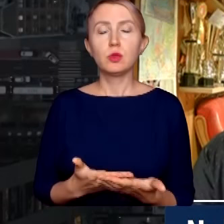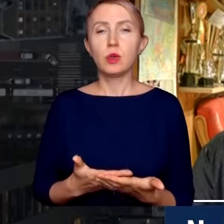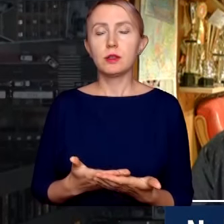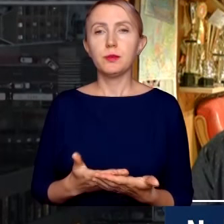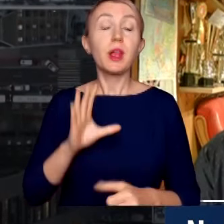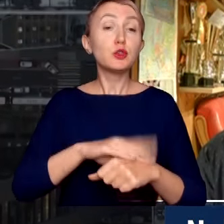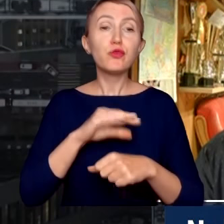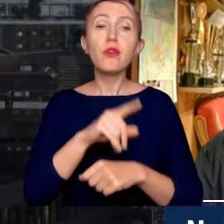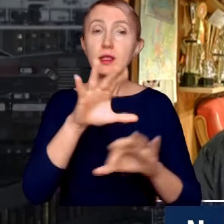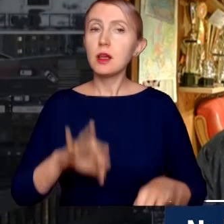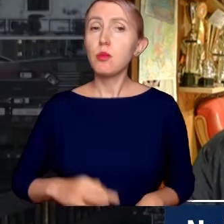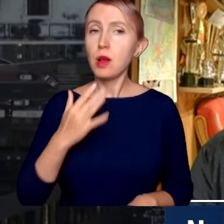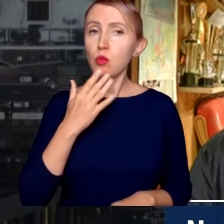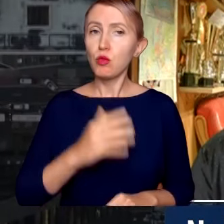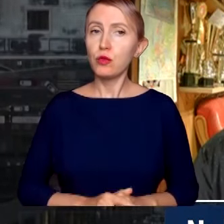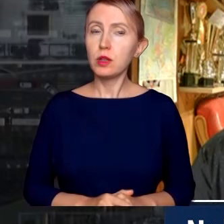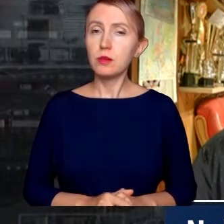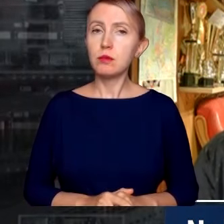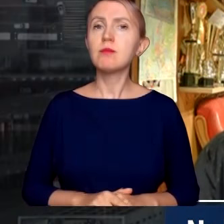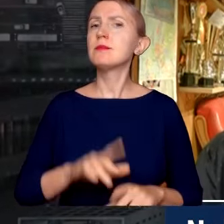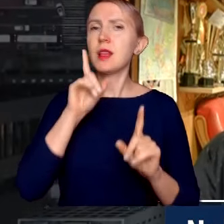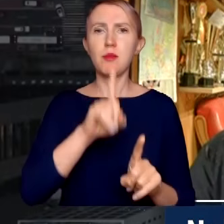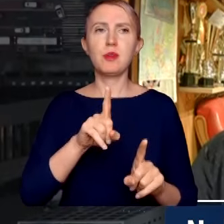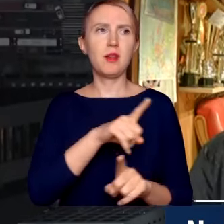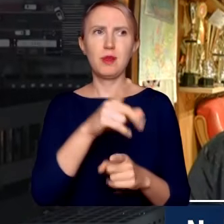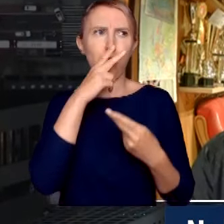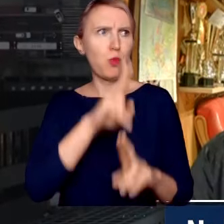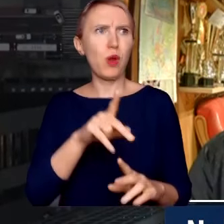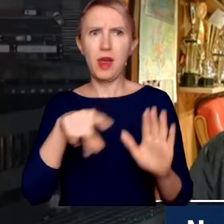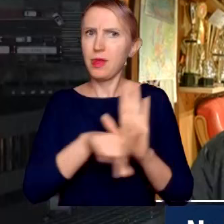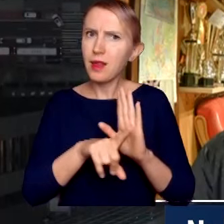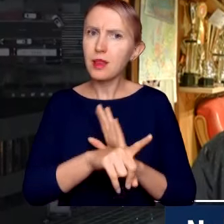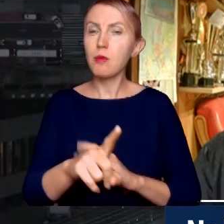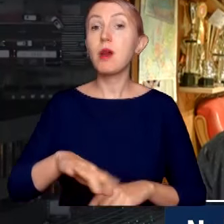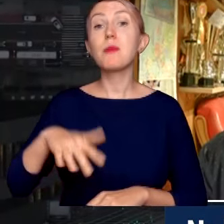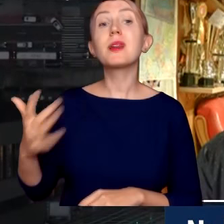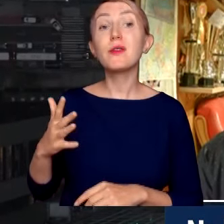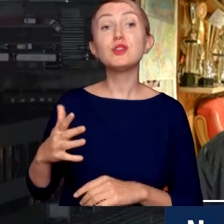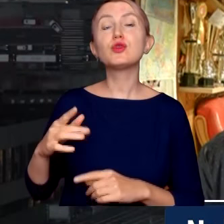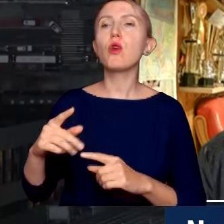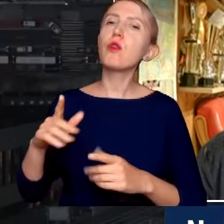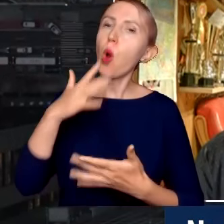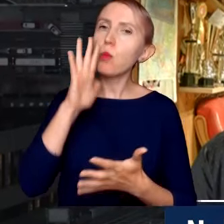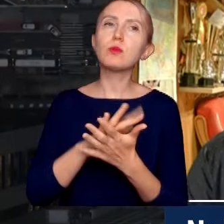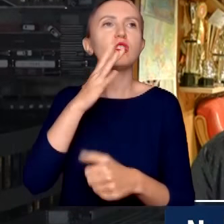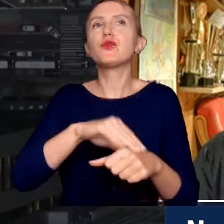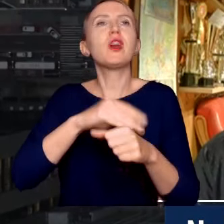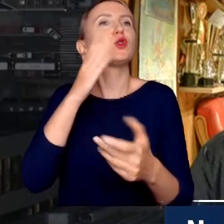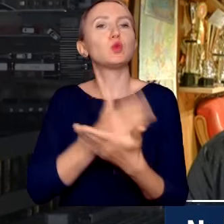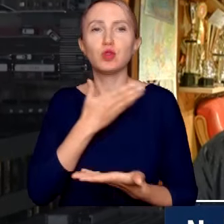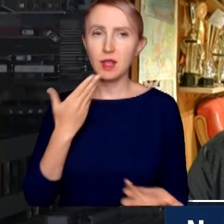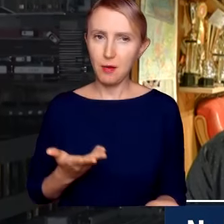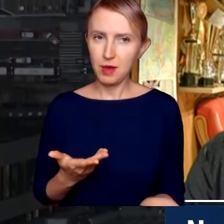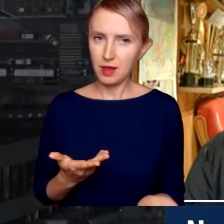Szwecję, o której pan mówi, naprawdę demonizujecie, bo przypominam, że w prawicowym dyskursie się mówi o tym, że Szwecji już nie ma.